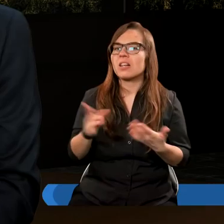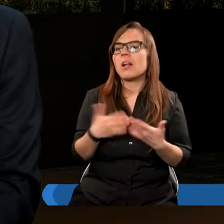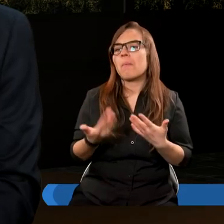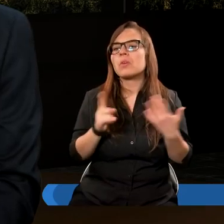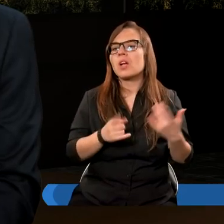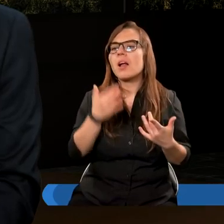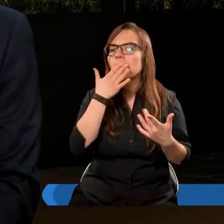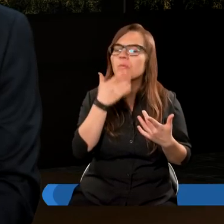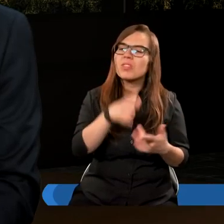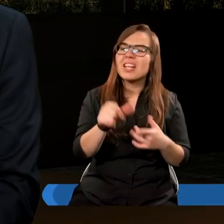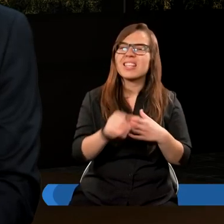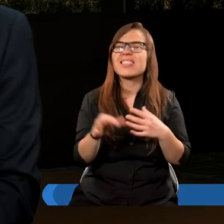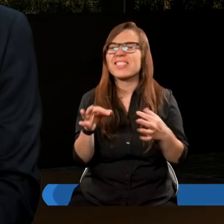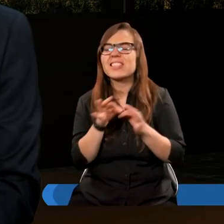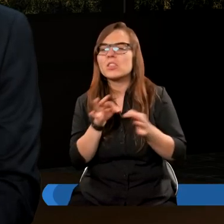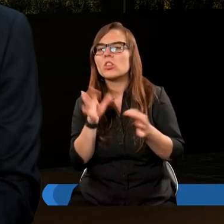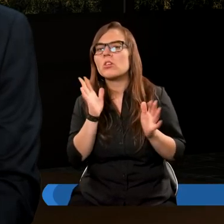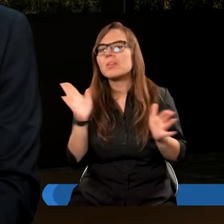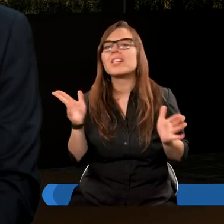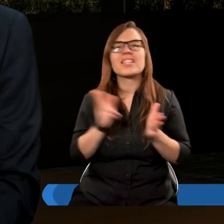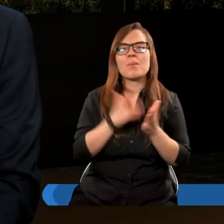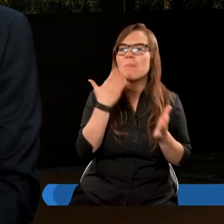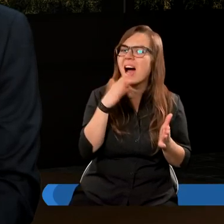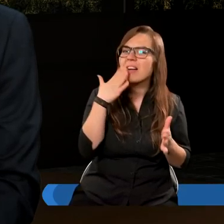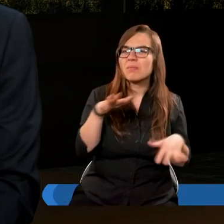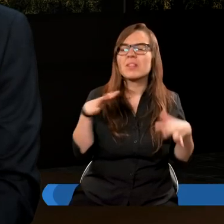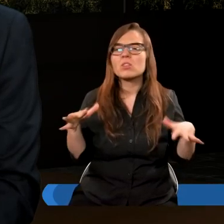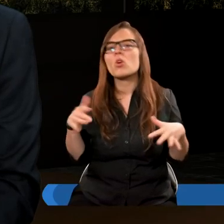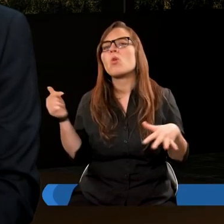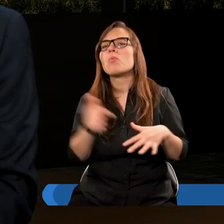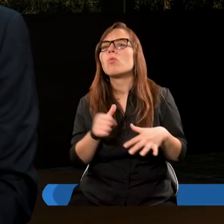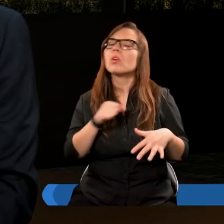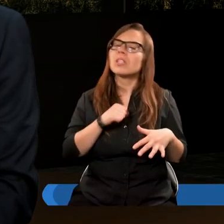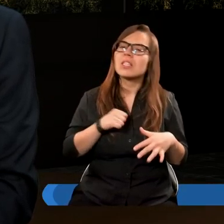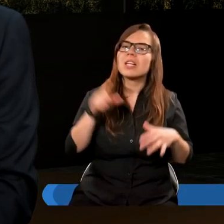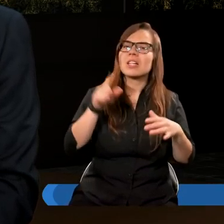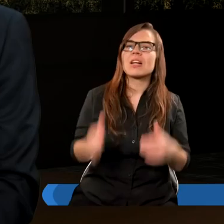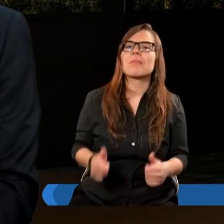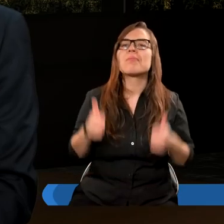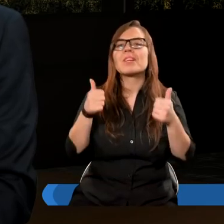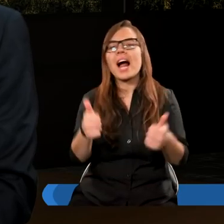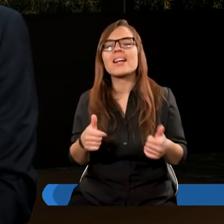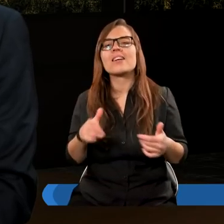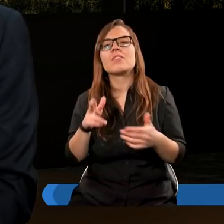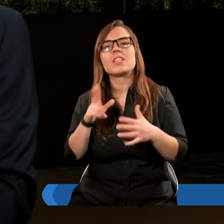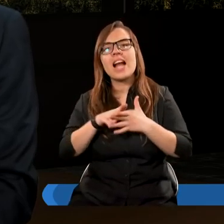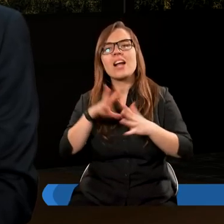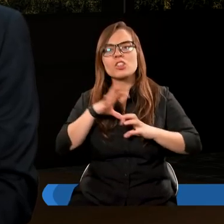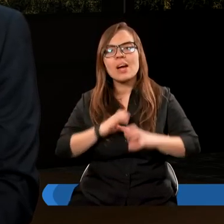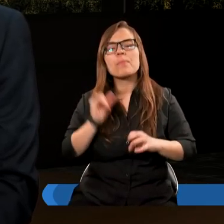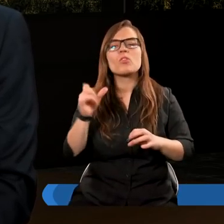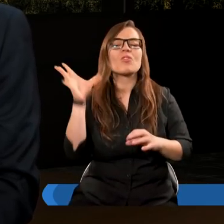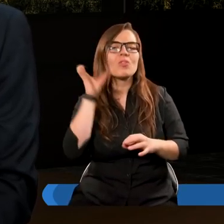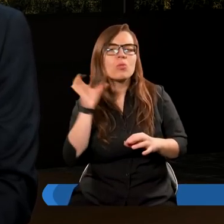tych historii naprawdę będzie bardzo dużo, ale musimy się nastroić na słuchanie Pana Boga.